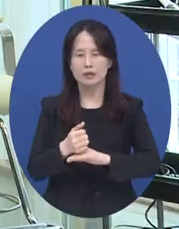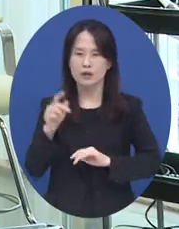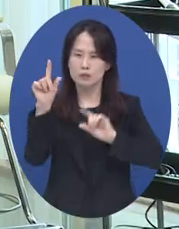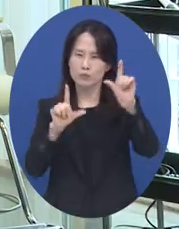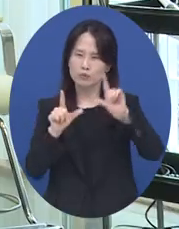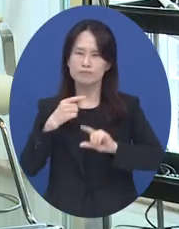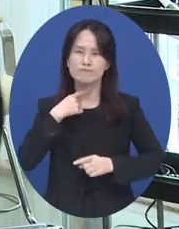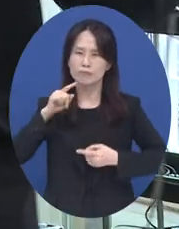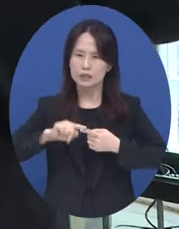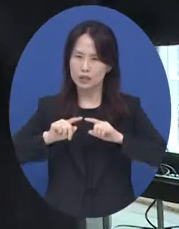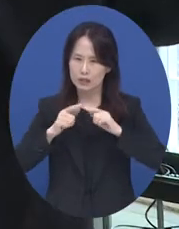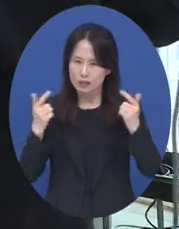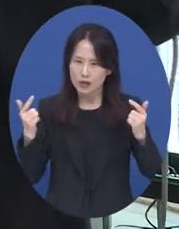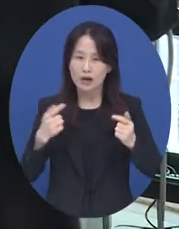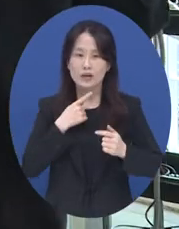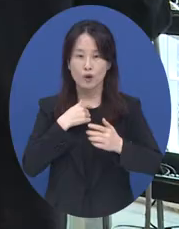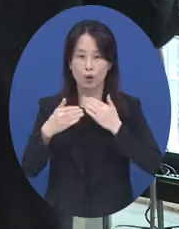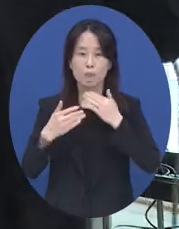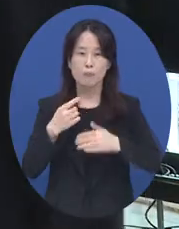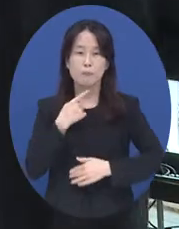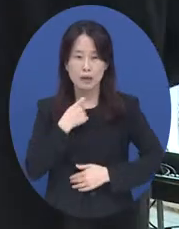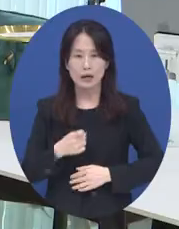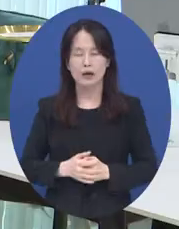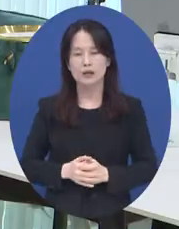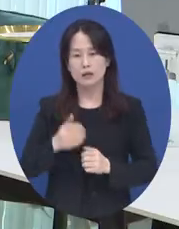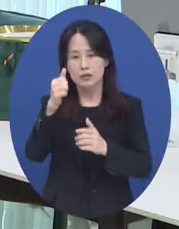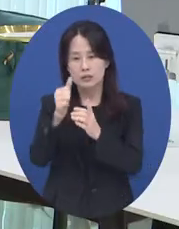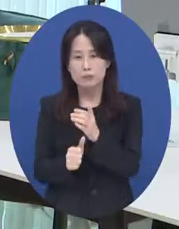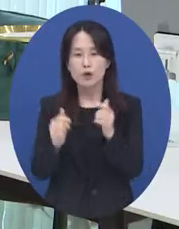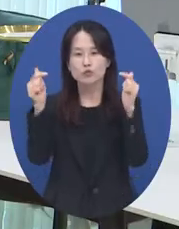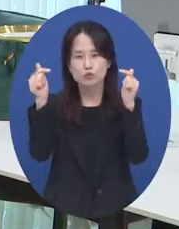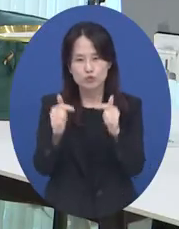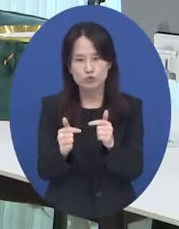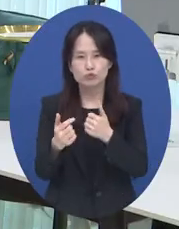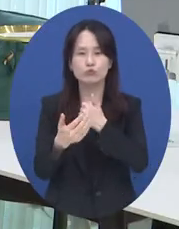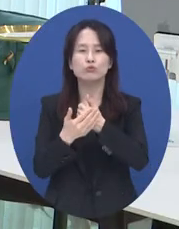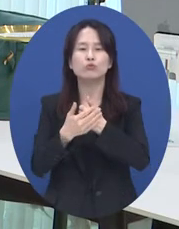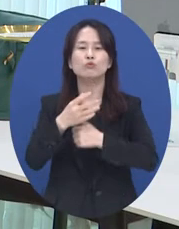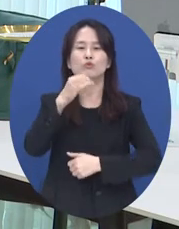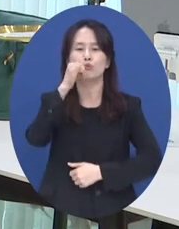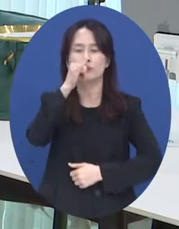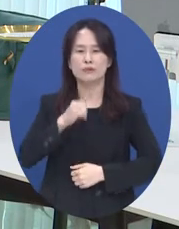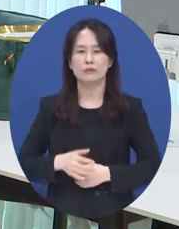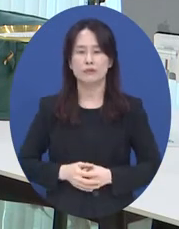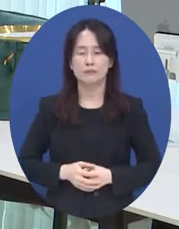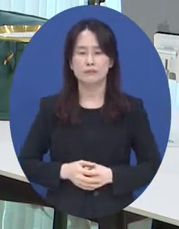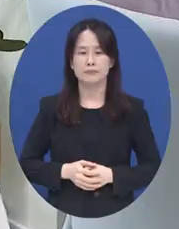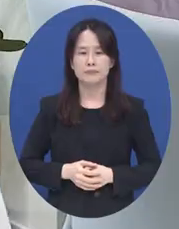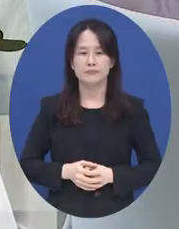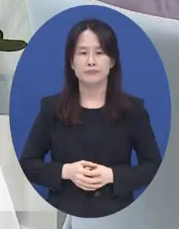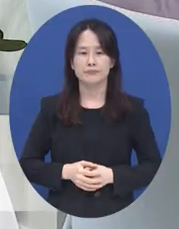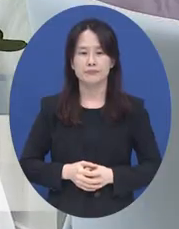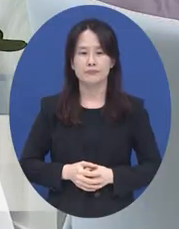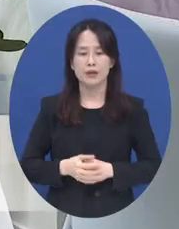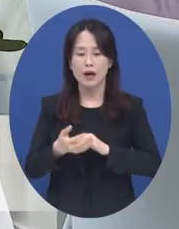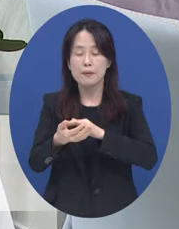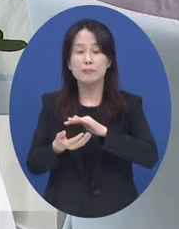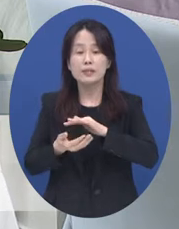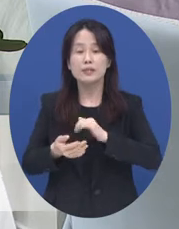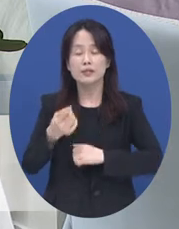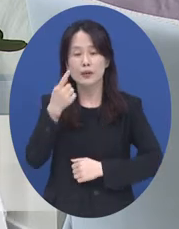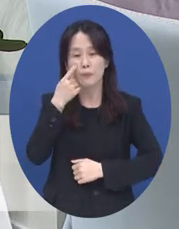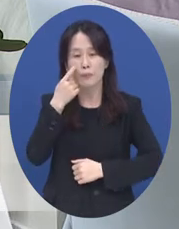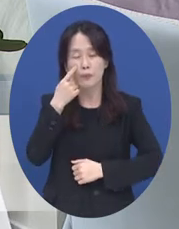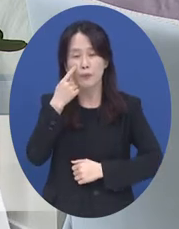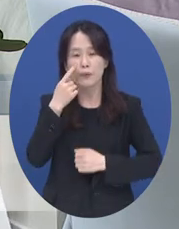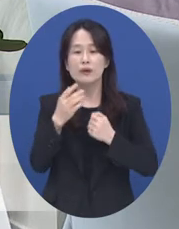안 든다 하는 경험 한두 번쯤은 생기는데 이런 실패 확률을 줄이는데 도움이 된다는 반응입니다. 미리